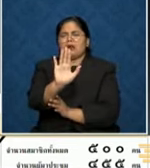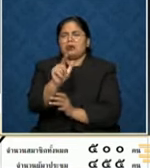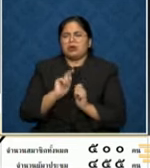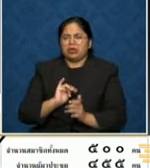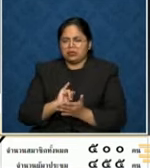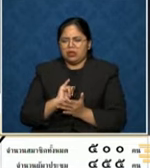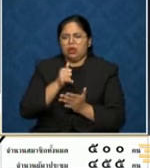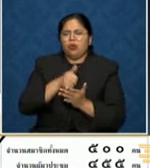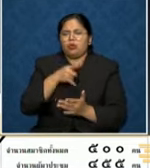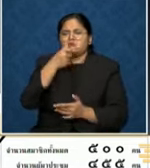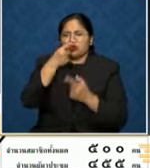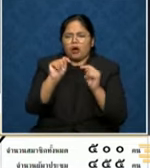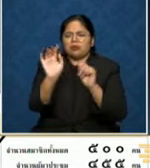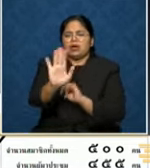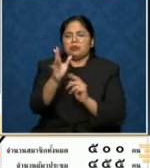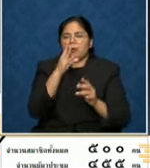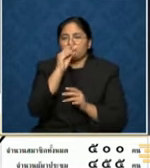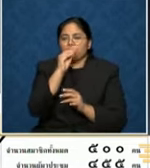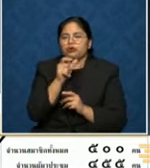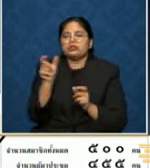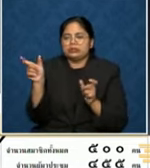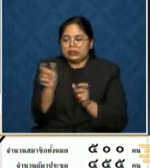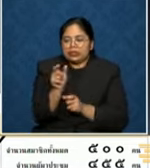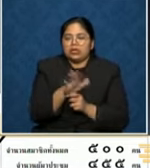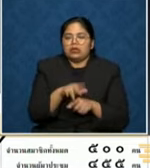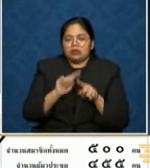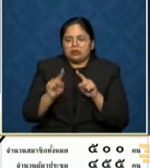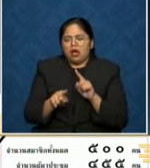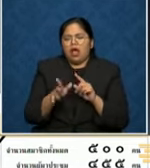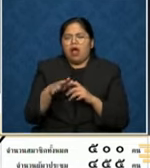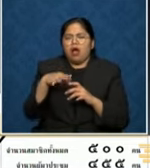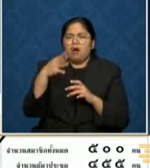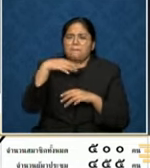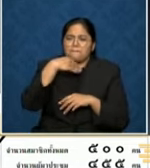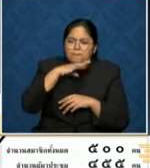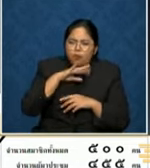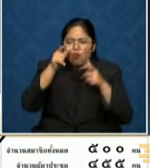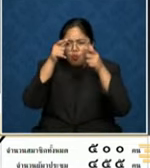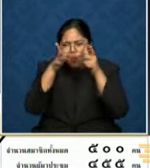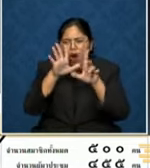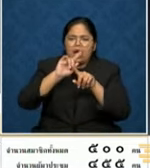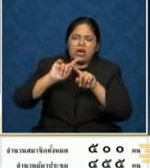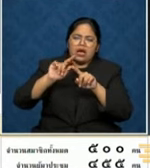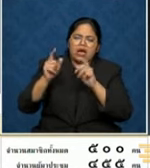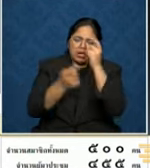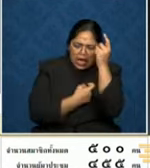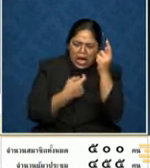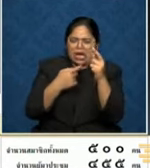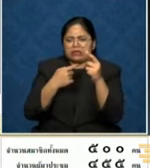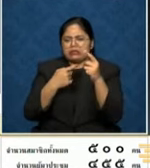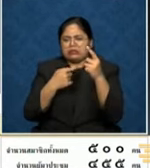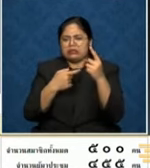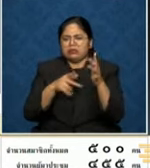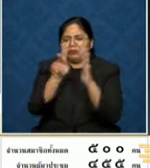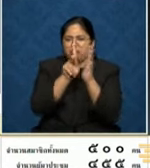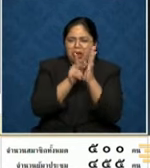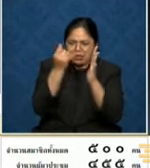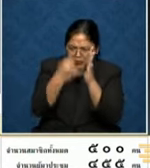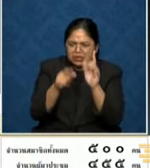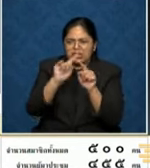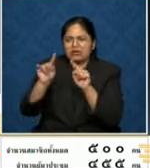อพูดสั้นๆไปนะคะและยังมีเรื่องของการปราบปรามสินค้าเถื่อนหมูวัวยางนะคะดึงดูดนักลงทุนเชิงลุกวางเป้าส